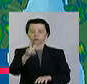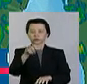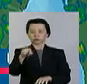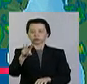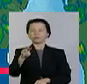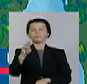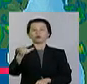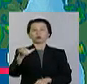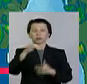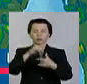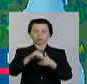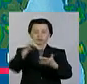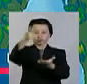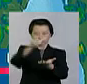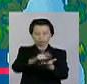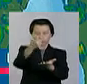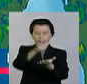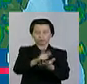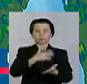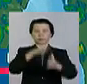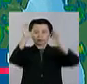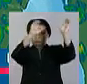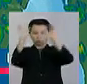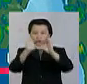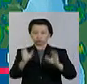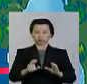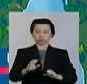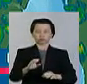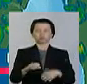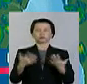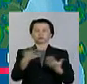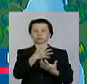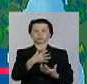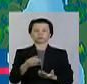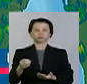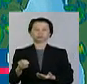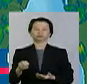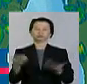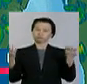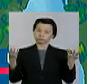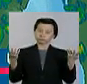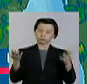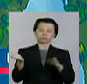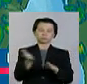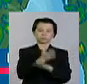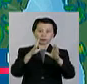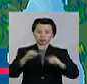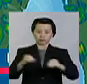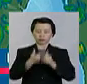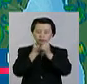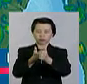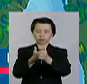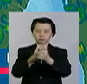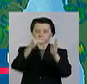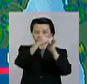www.met.gov.my ataupun muat turun aplikasi My Cuaca melalui Google Play dan juga App Store. Seterusnya, sebelum kita berpisah, kita ikuti